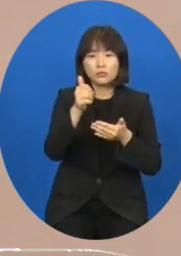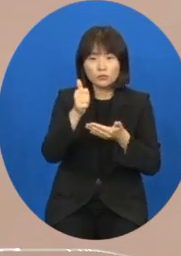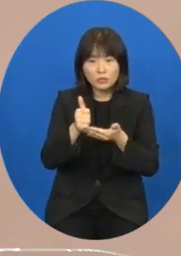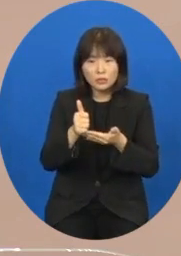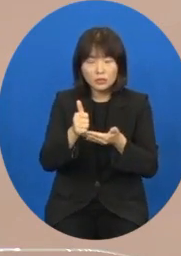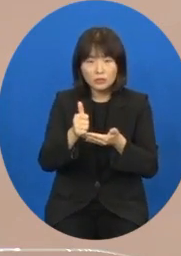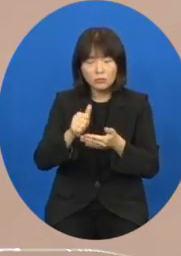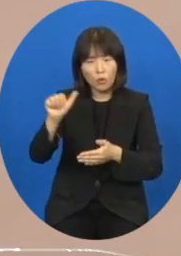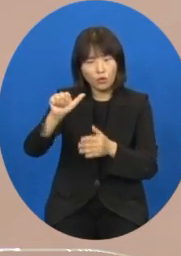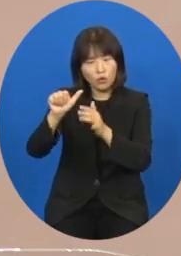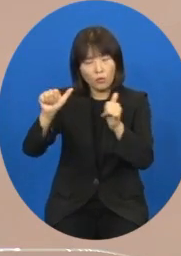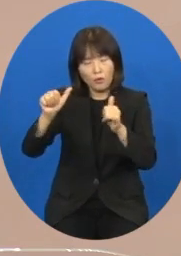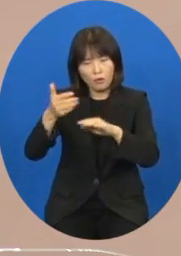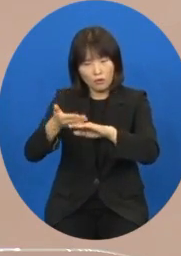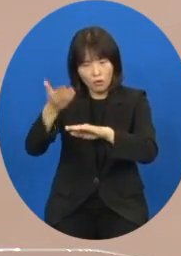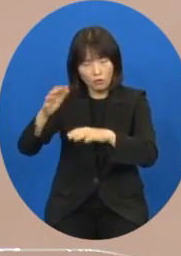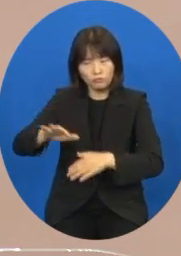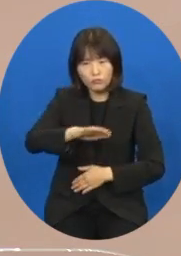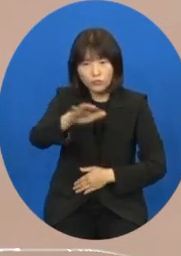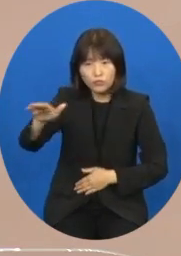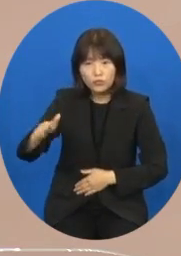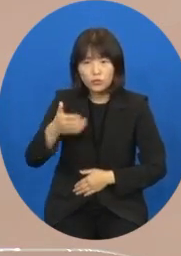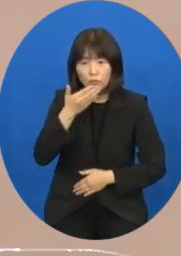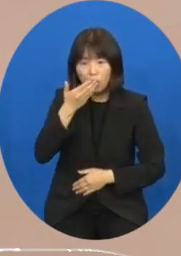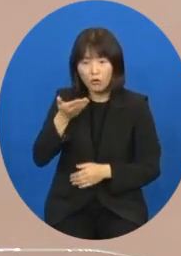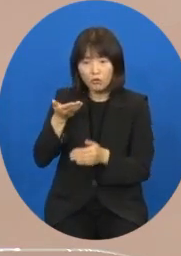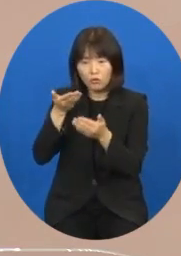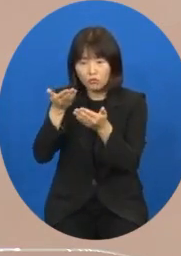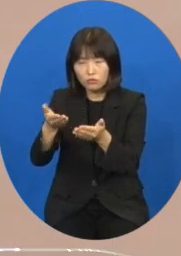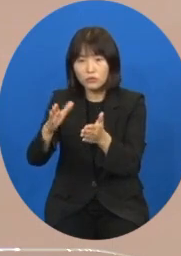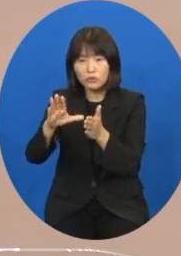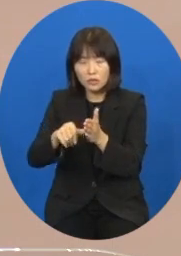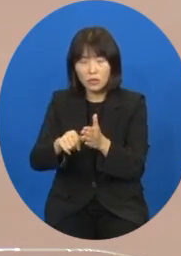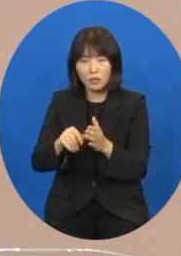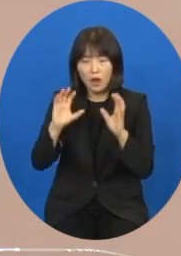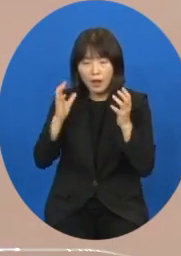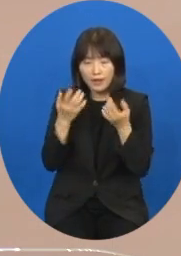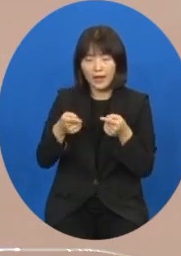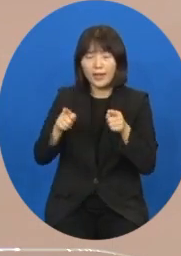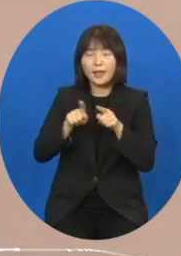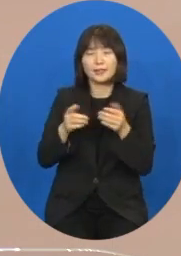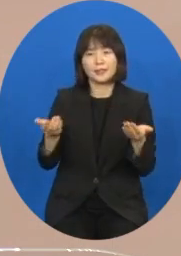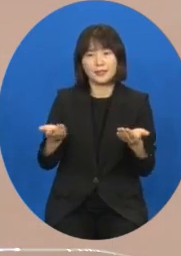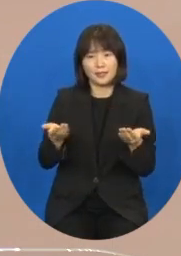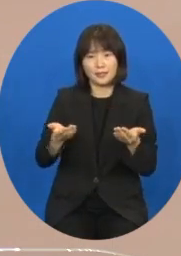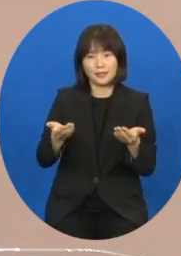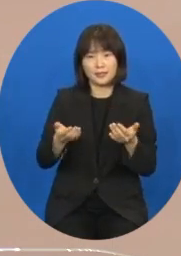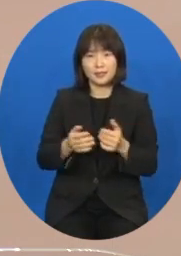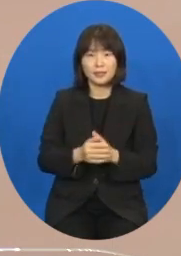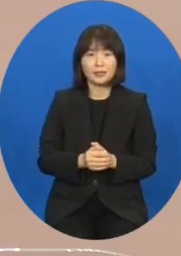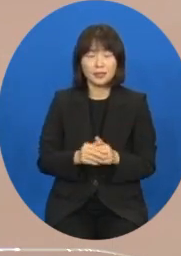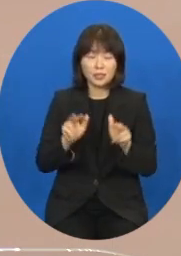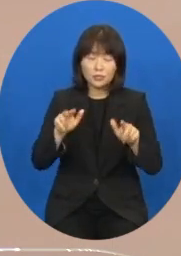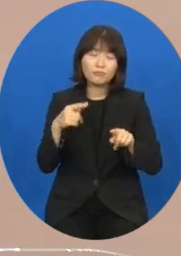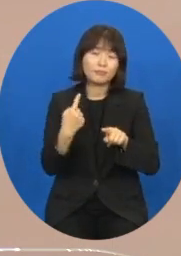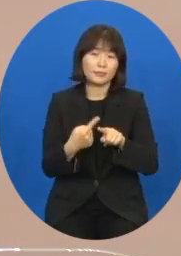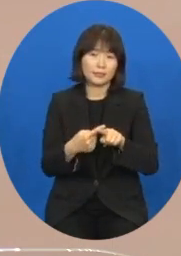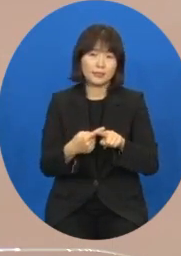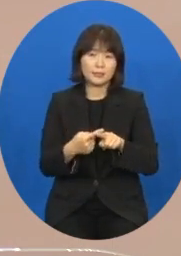5천 명이 넘는 무리를 먹이실 때 어린아이를 데리고 일하셨어요. 지금도